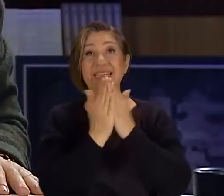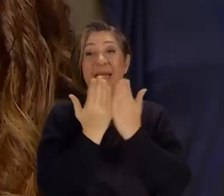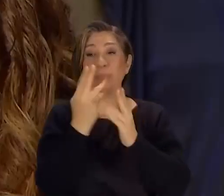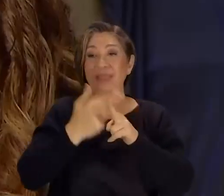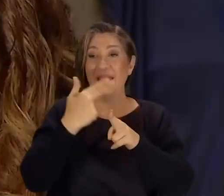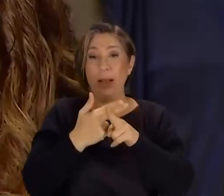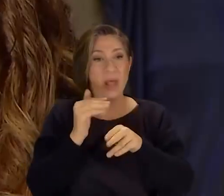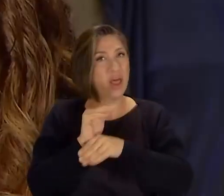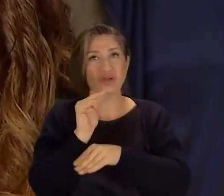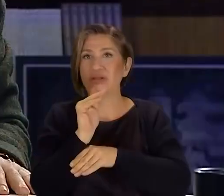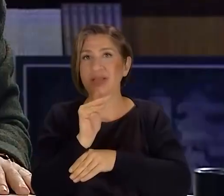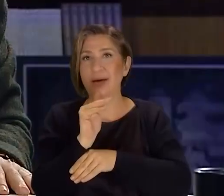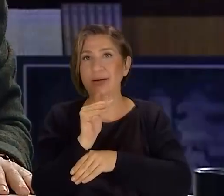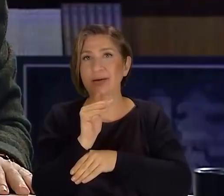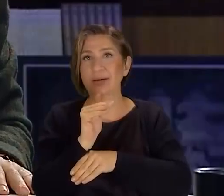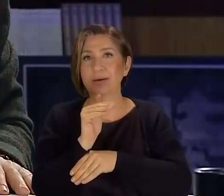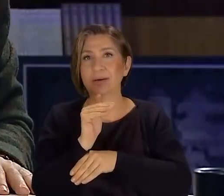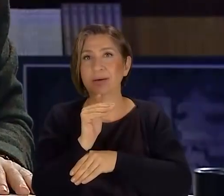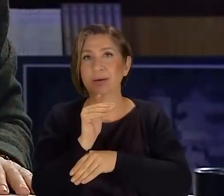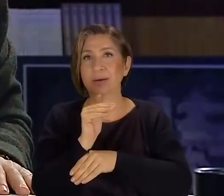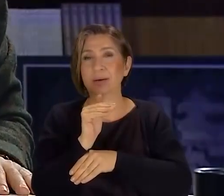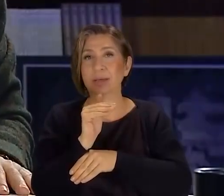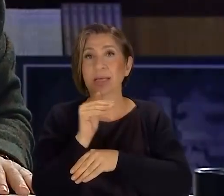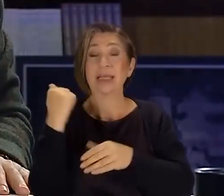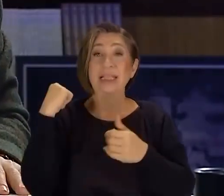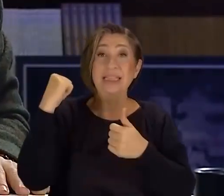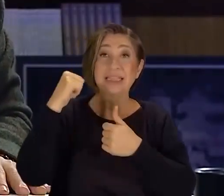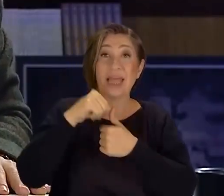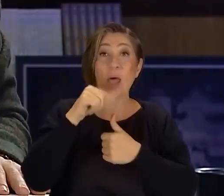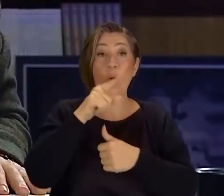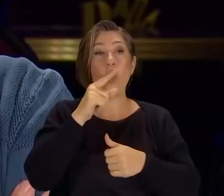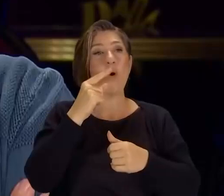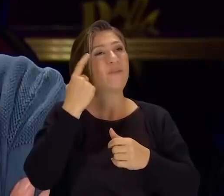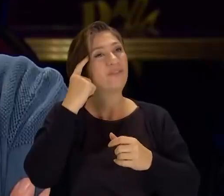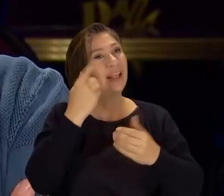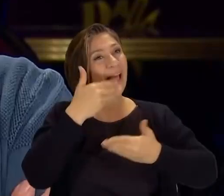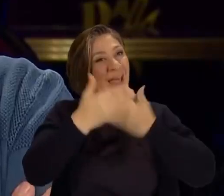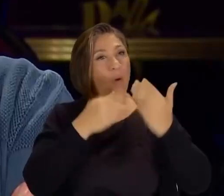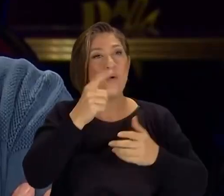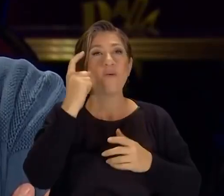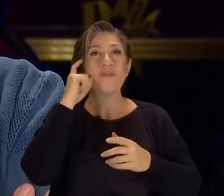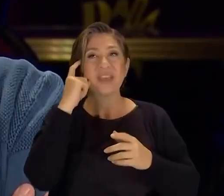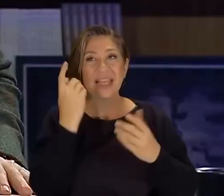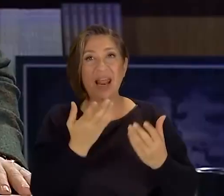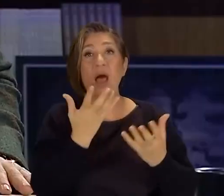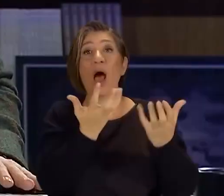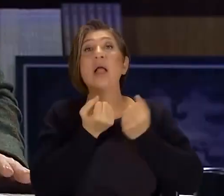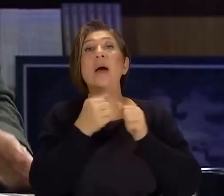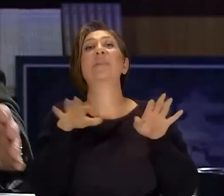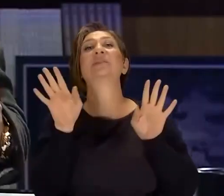kitap deneyimlerini yaşasak Yani tekrar Ooo yorumları o görüşleri